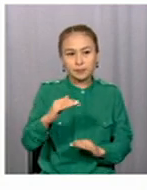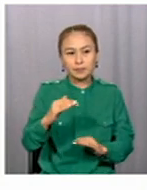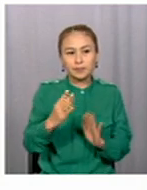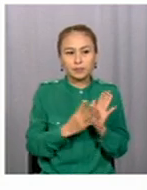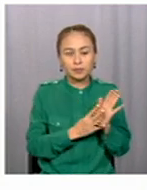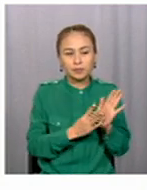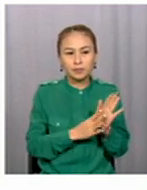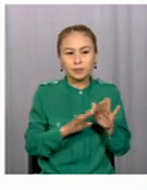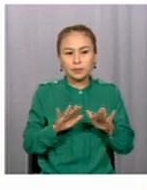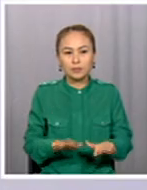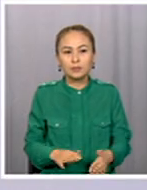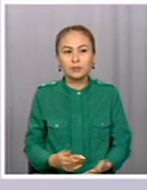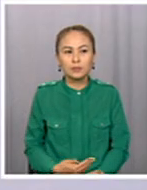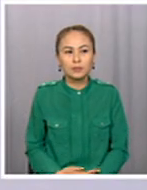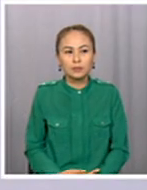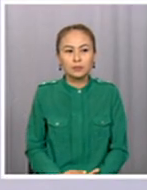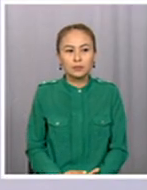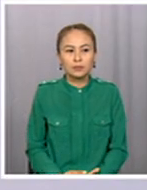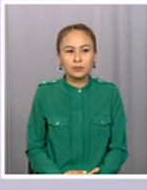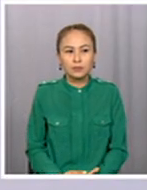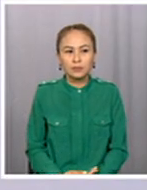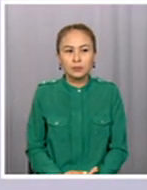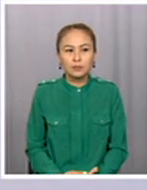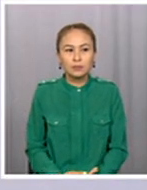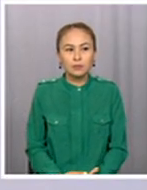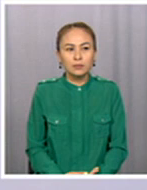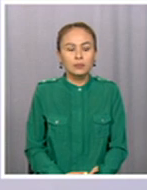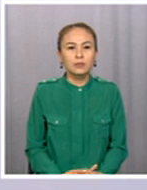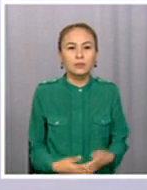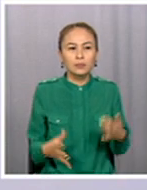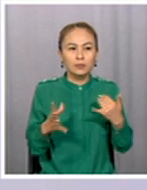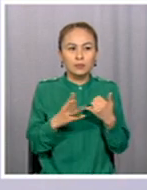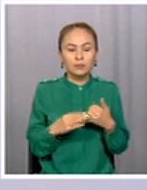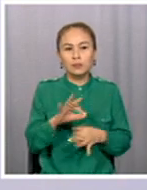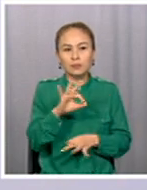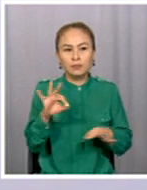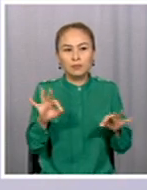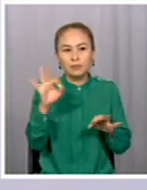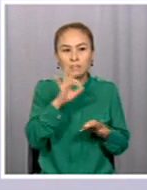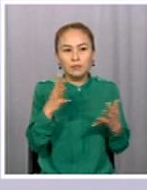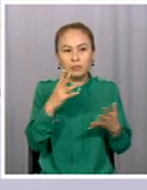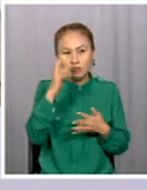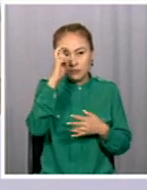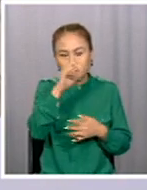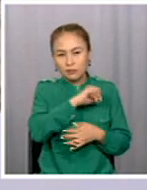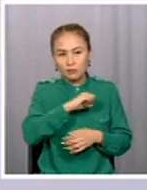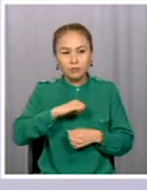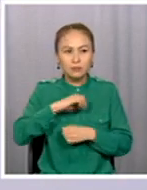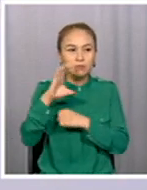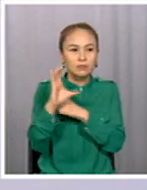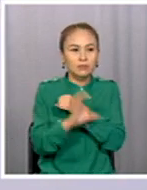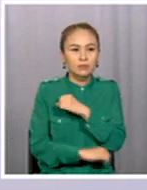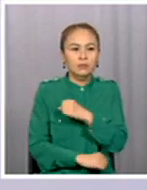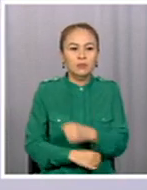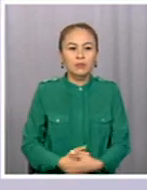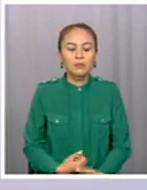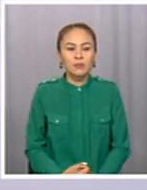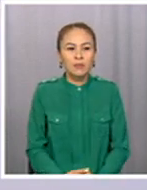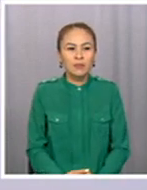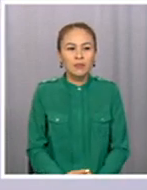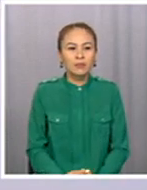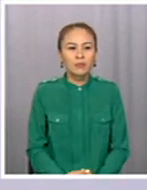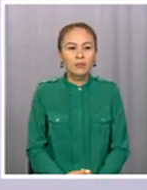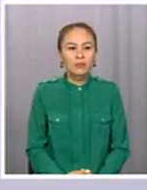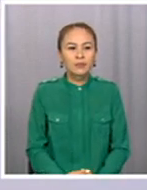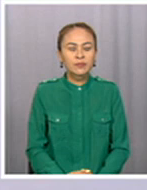9-шы орында тұр. Келесі сұрақ. Жер көлемі бойынша қай мемлекет ең соңғы? Енді бұл жерде оңай, е? Біз ең